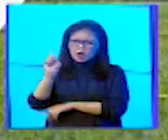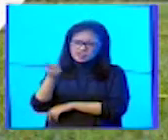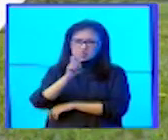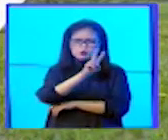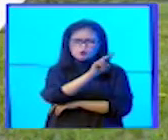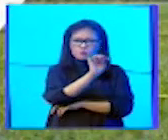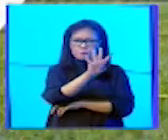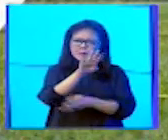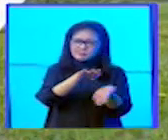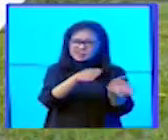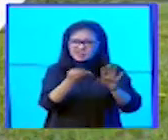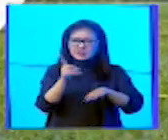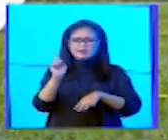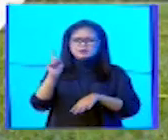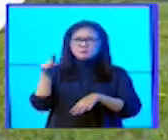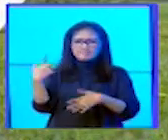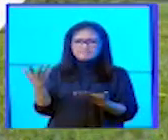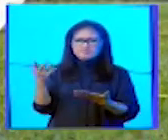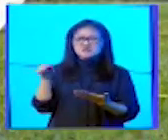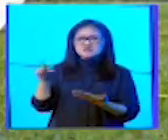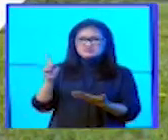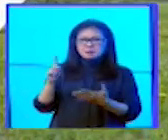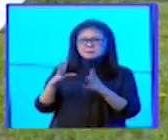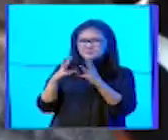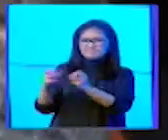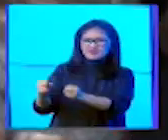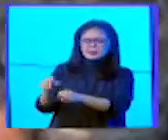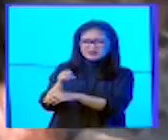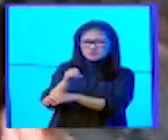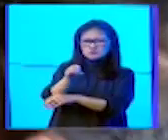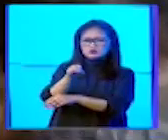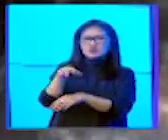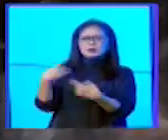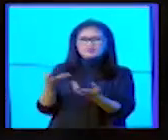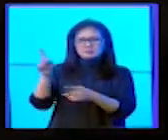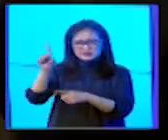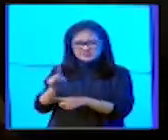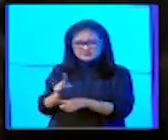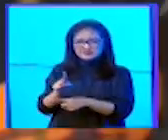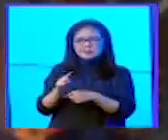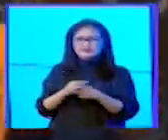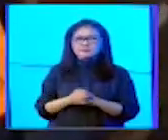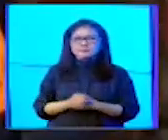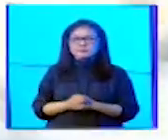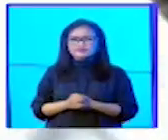kematian akibat tersengat jebakan tikus menggunakan arus listrik dari Ngawi Jawa Timur asli mana Paul news melaporkan